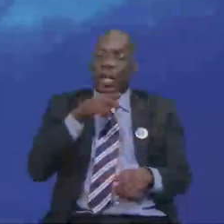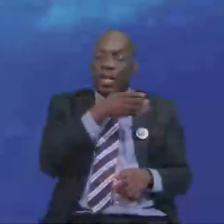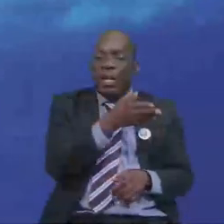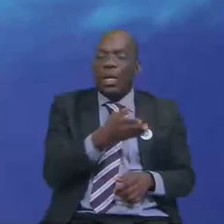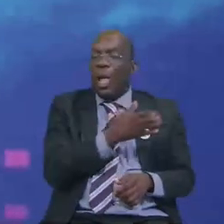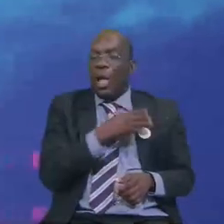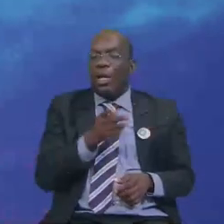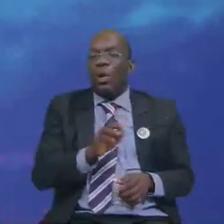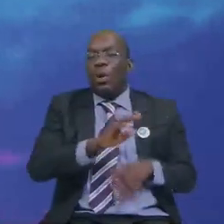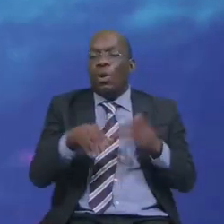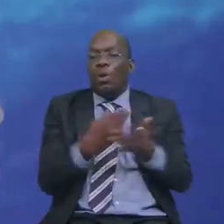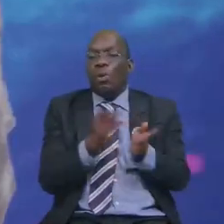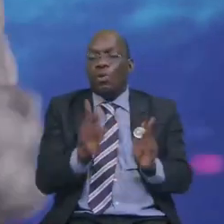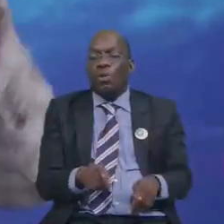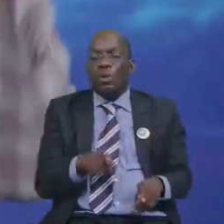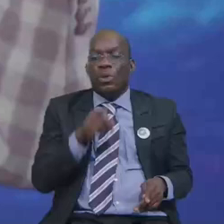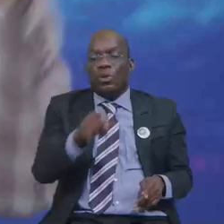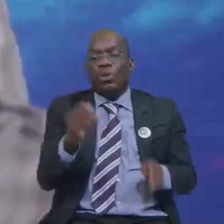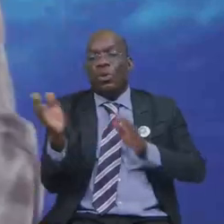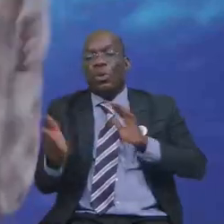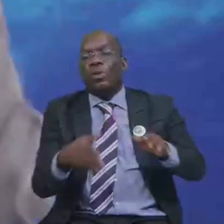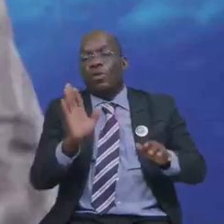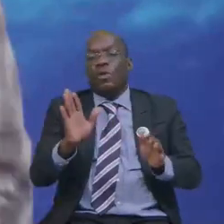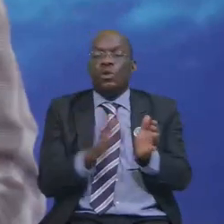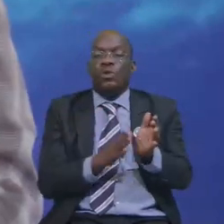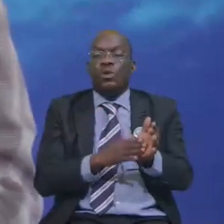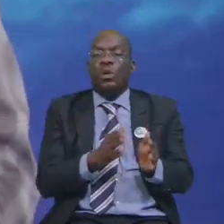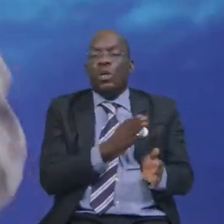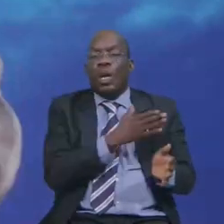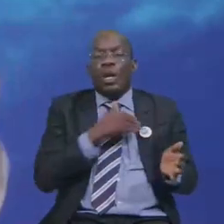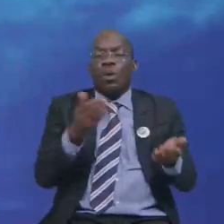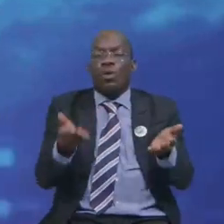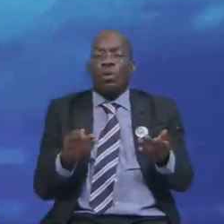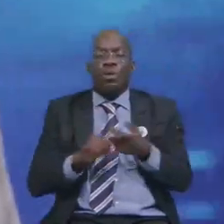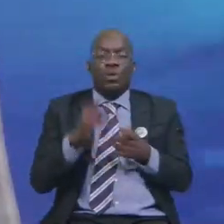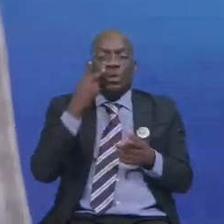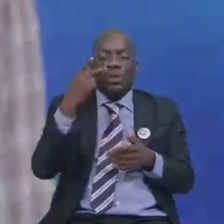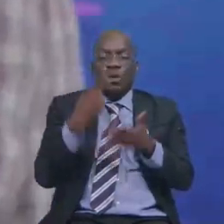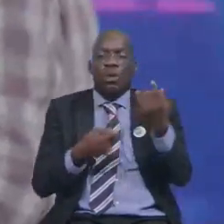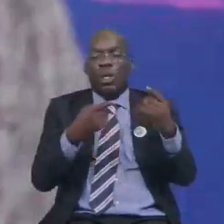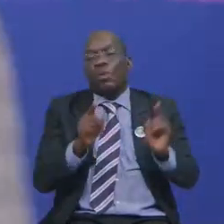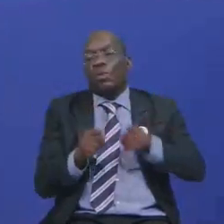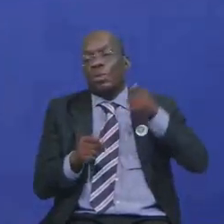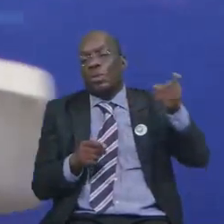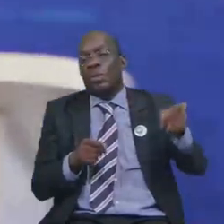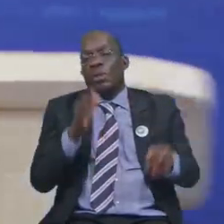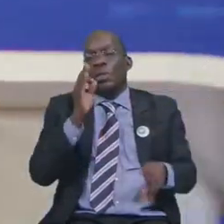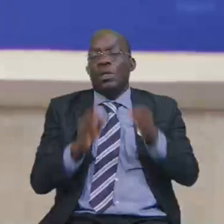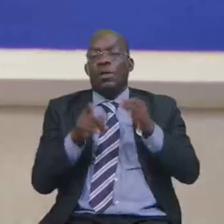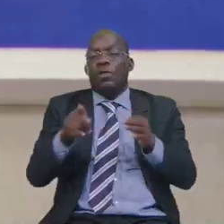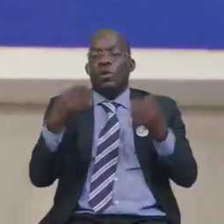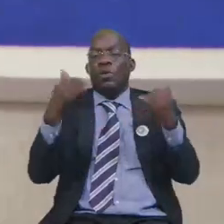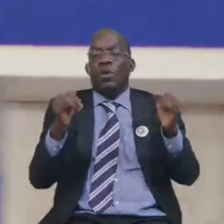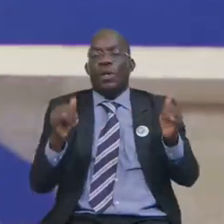mais tu laisses tes études et tu veux voir ce qui se passe au village là-bas si tu joues à un jeu et